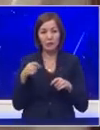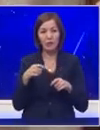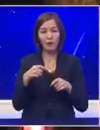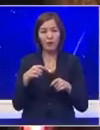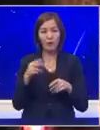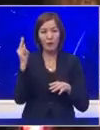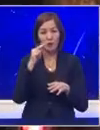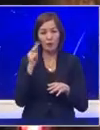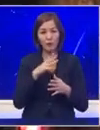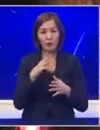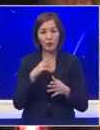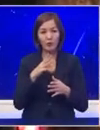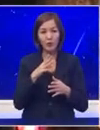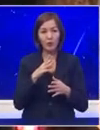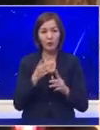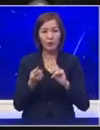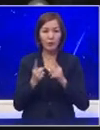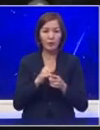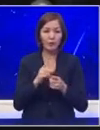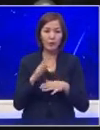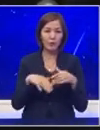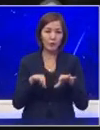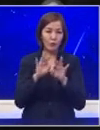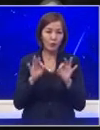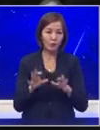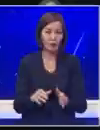переквалифицировавшись из юриста в рукодельницы